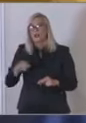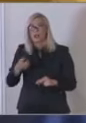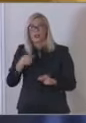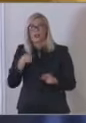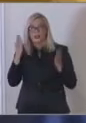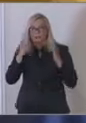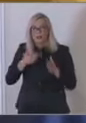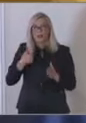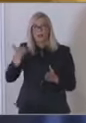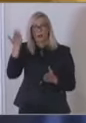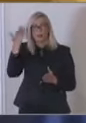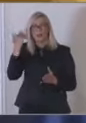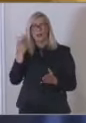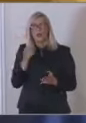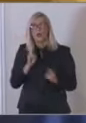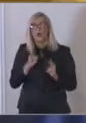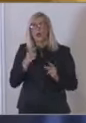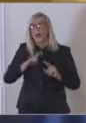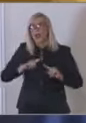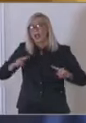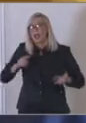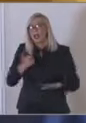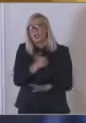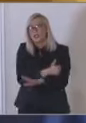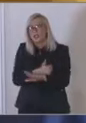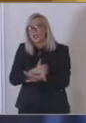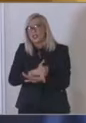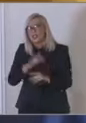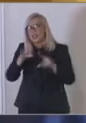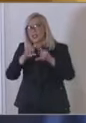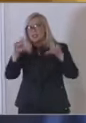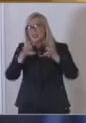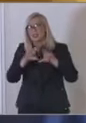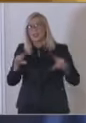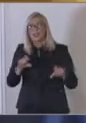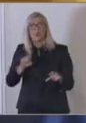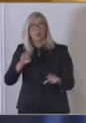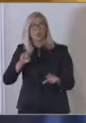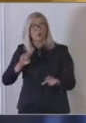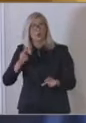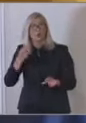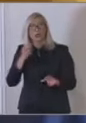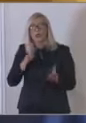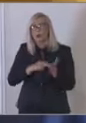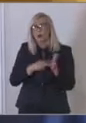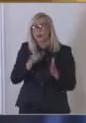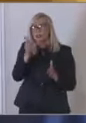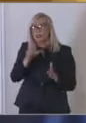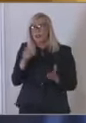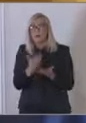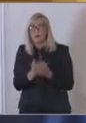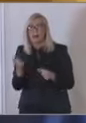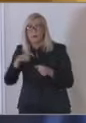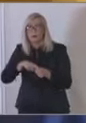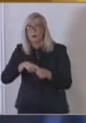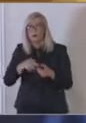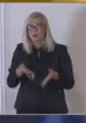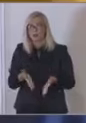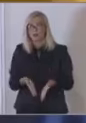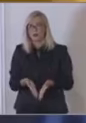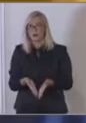ndryshëm institucional në Kosovë, ose figurat ndryshme politike, kanë qenë të përfshirë në këto raset